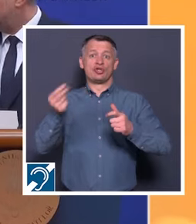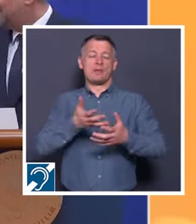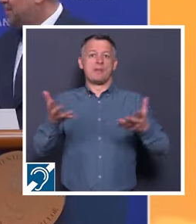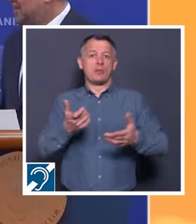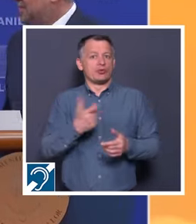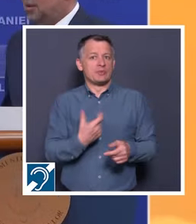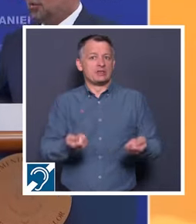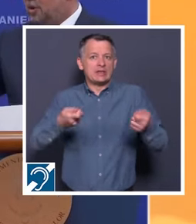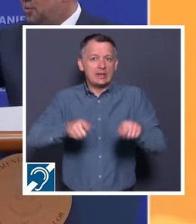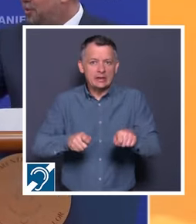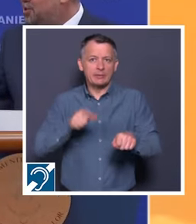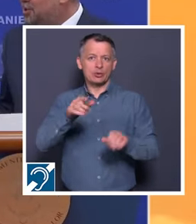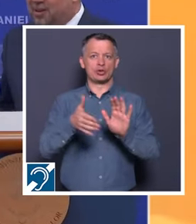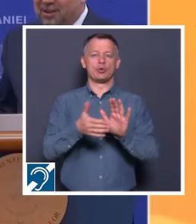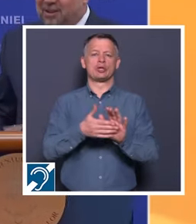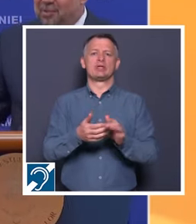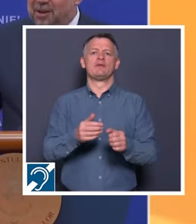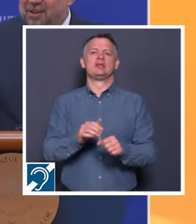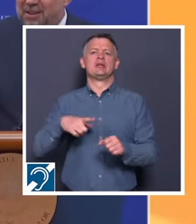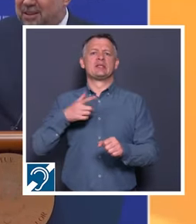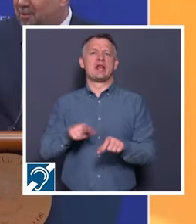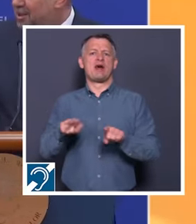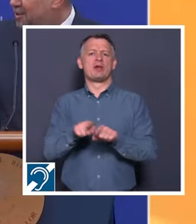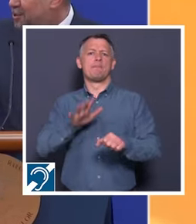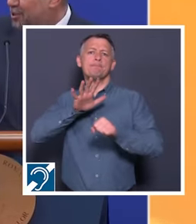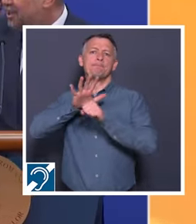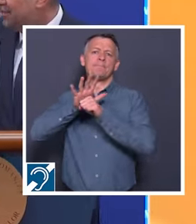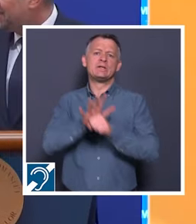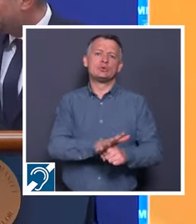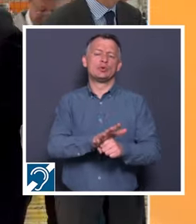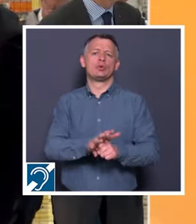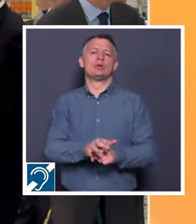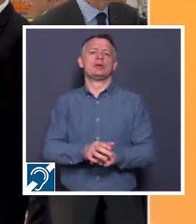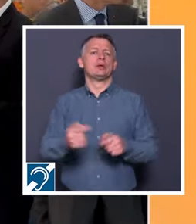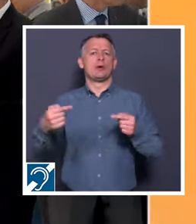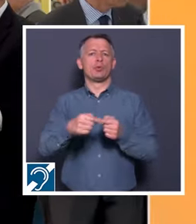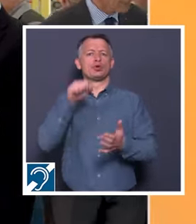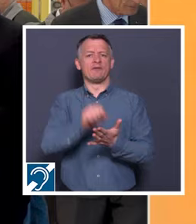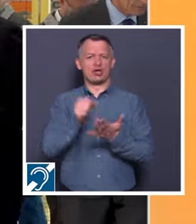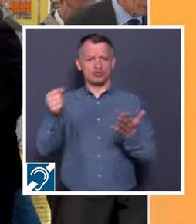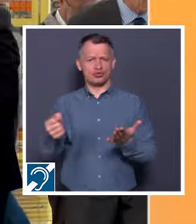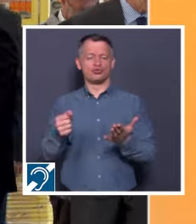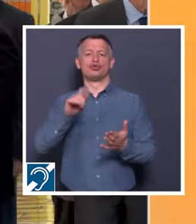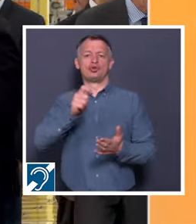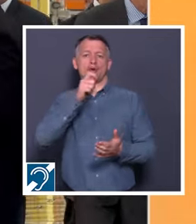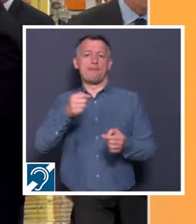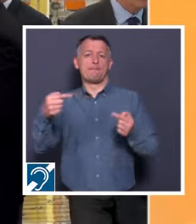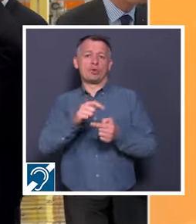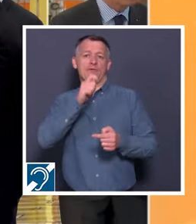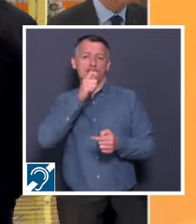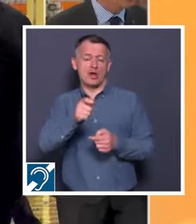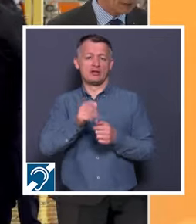se închidă. Și de aia este o presiune pe instituțiile media și pe jurnaliști să